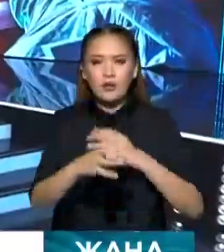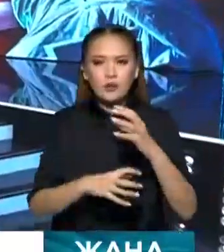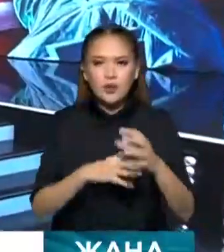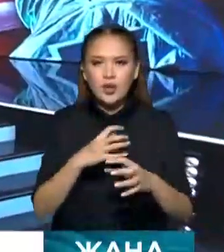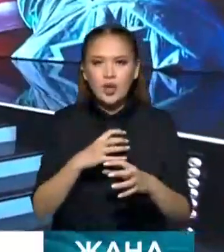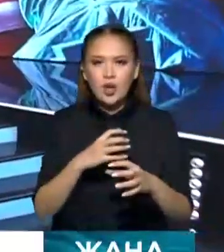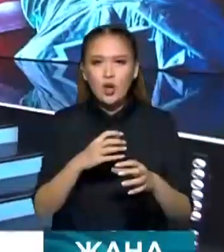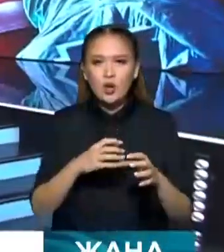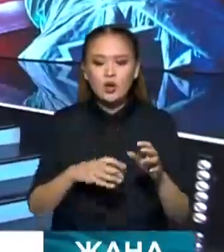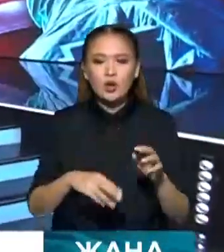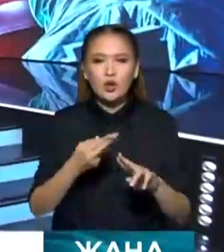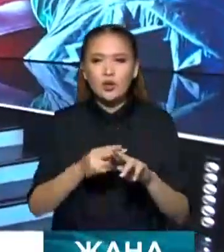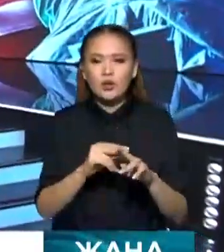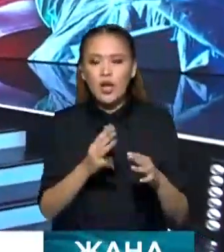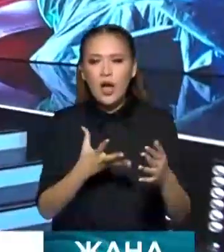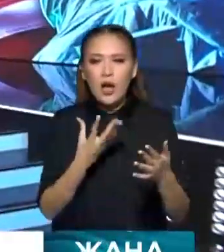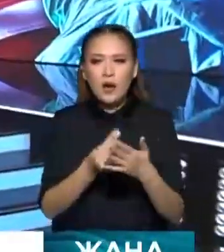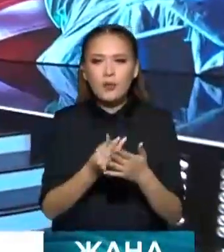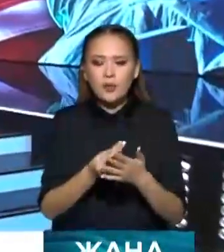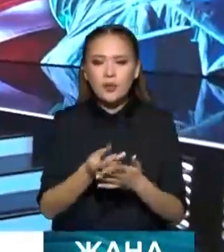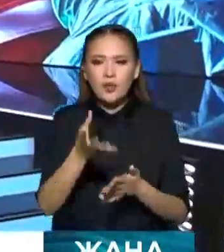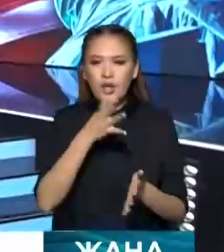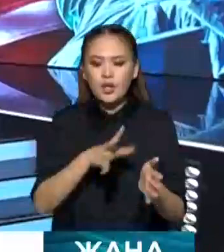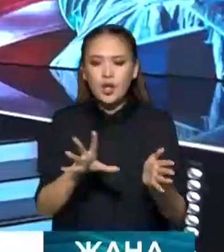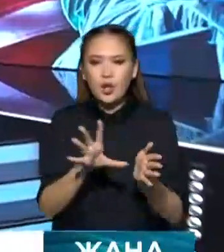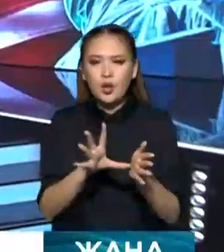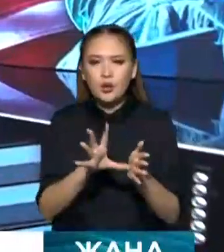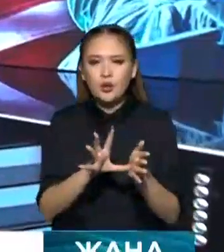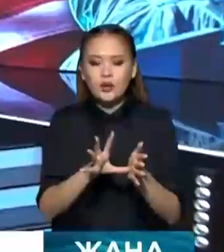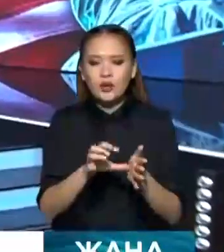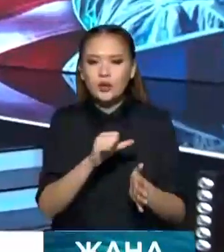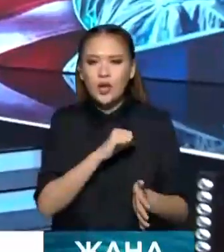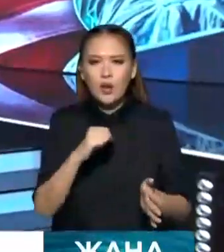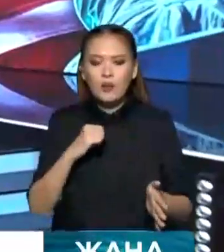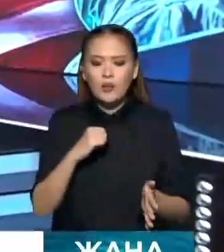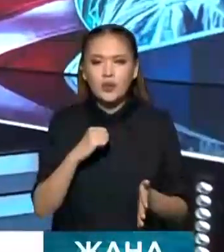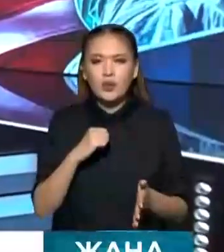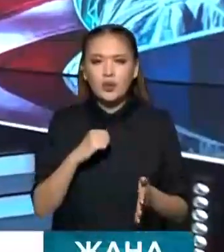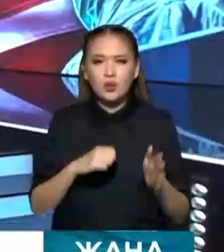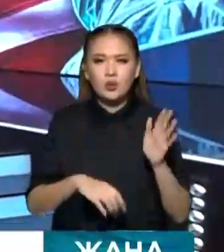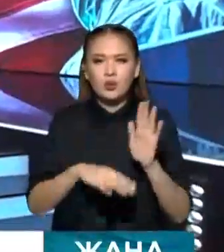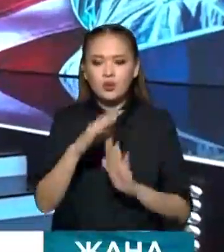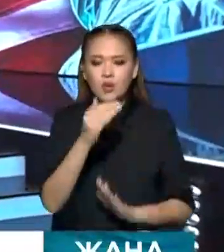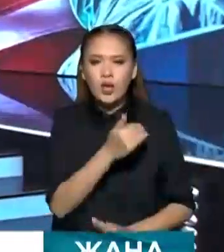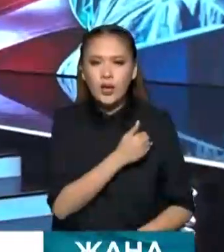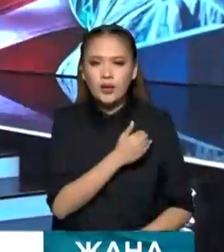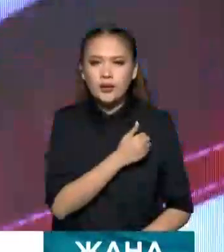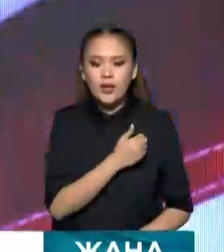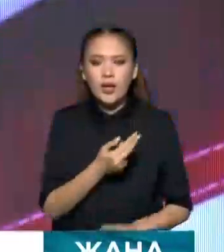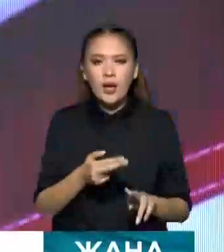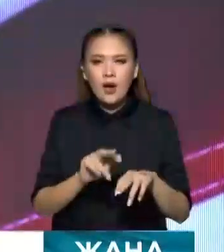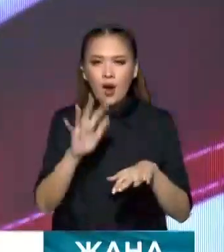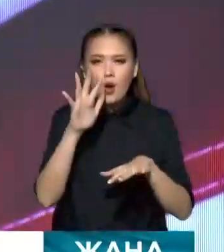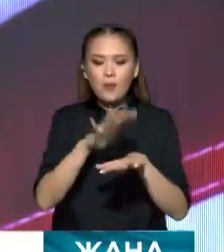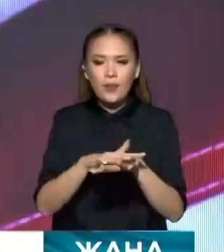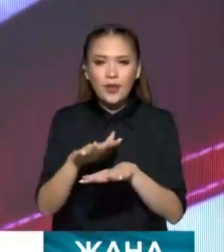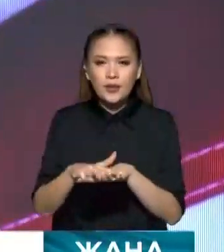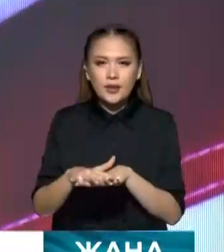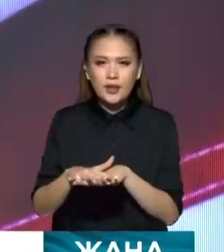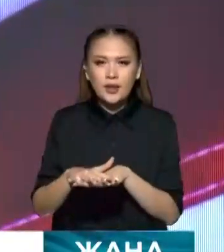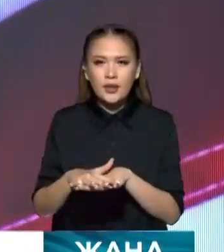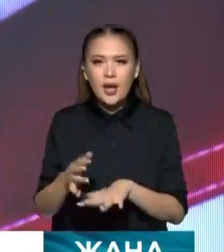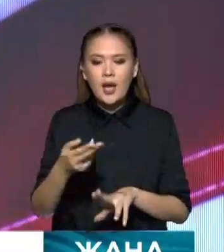да әсіресе қаржы технологияларындағы жақсы мысалдары бар. IPO-ға шығып жатқан компаниялар бар. Одан тыс